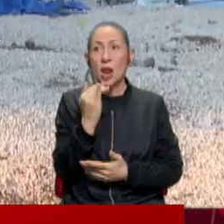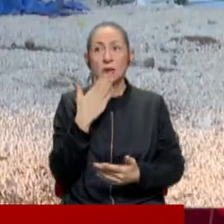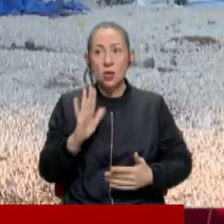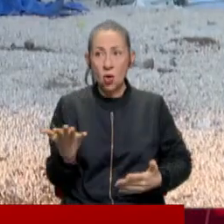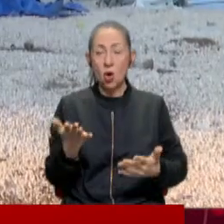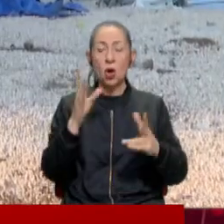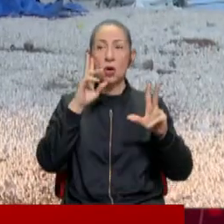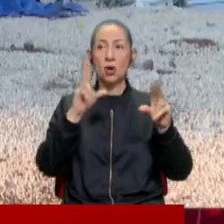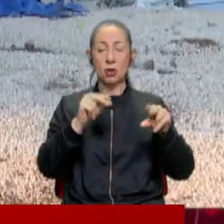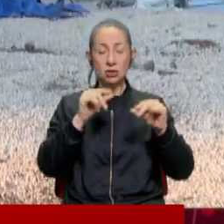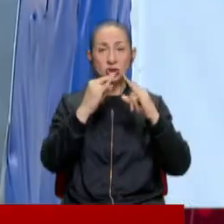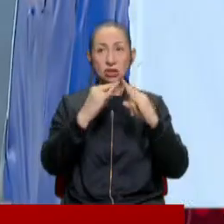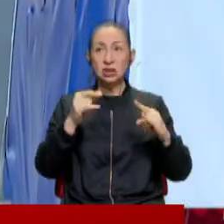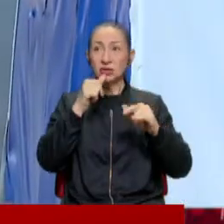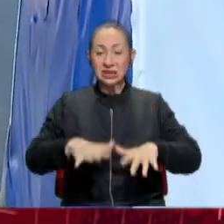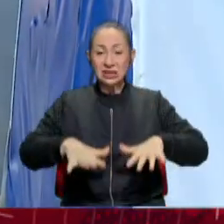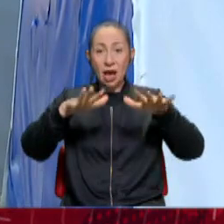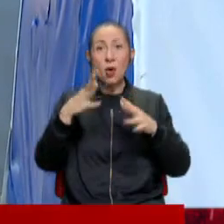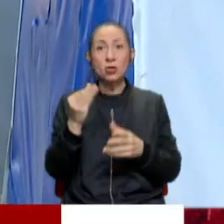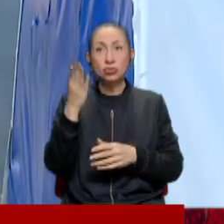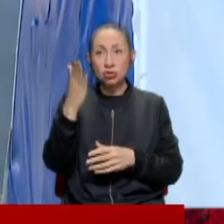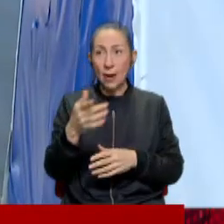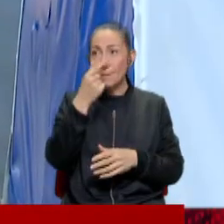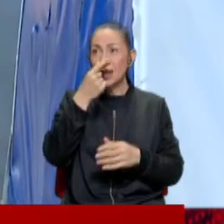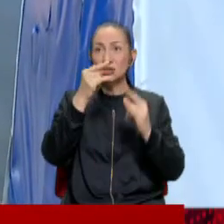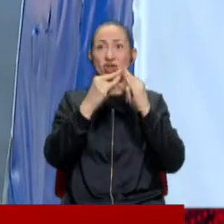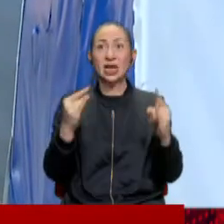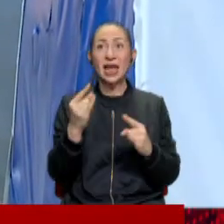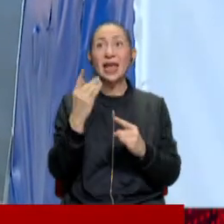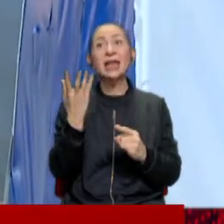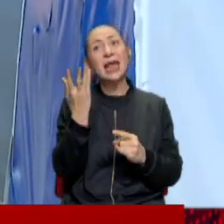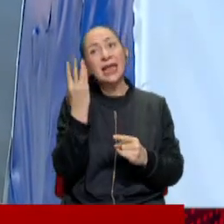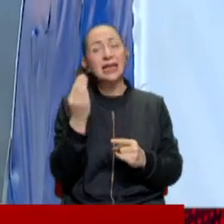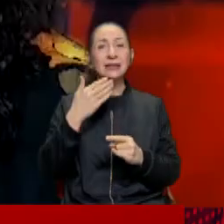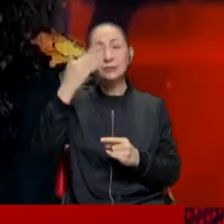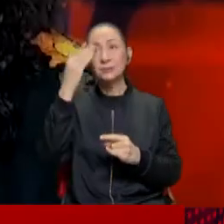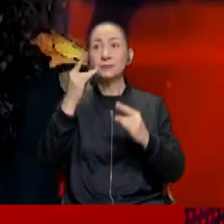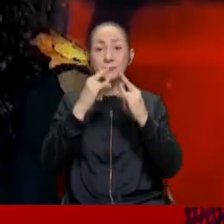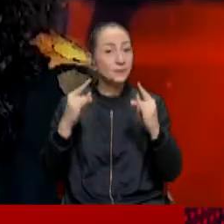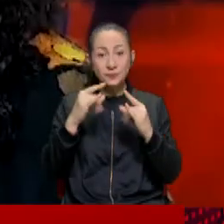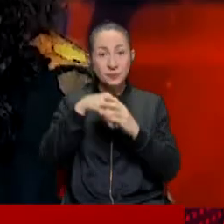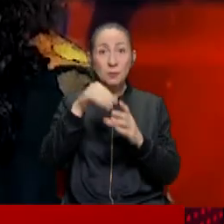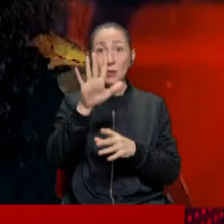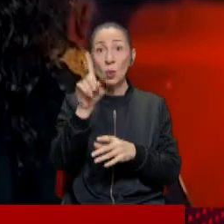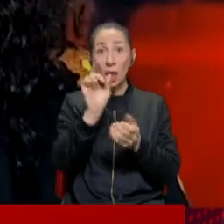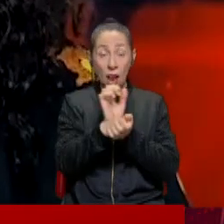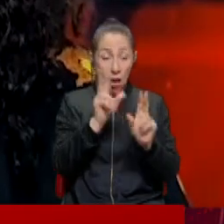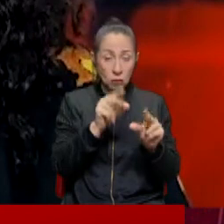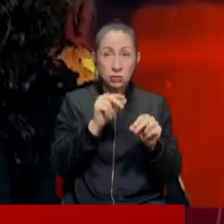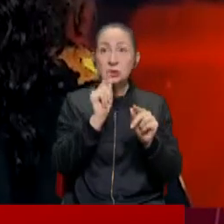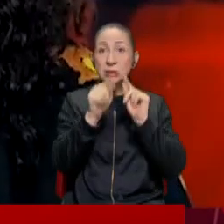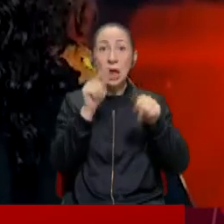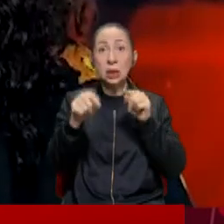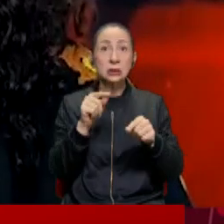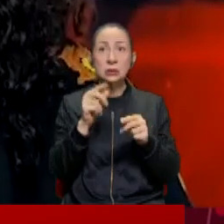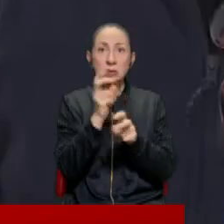yok Barınaklar yağmurda sel alacak bez çadırlar en iyi ihtimalle bir çadırda 5-10 aile kalıyorsa salgın